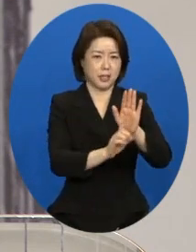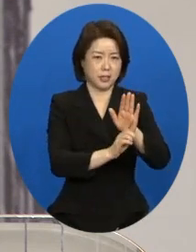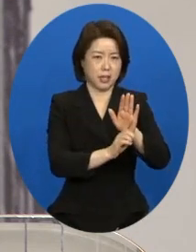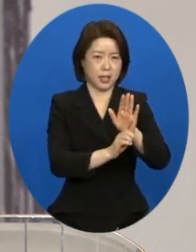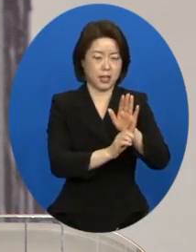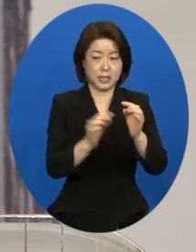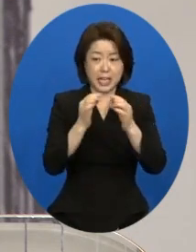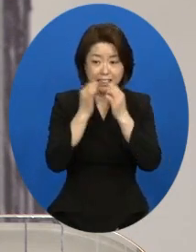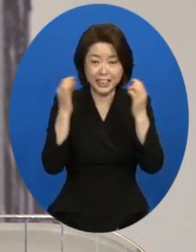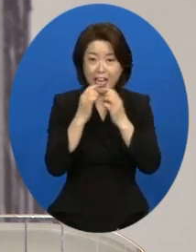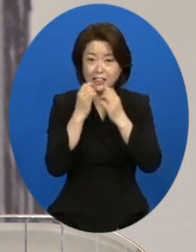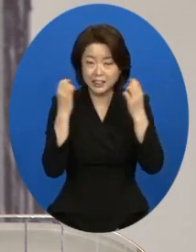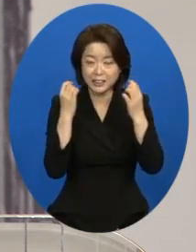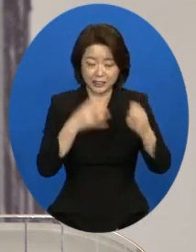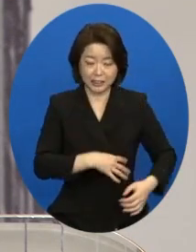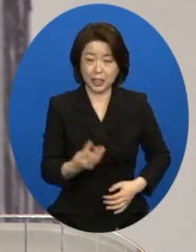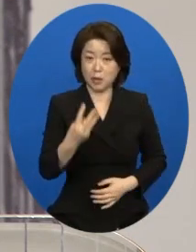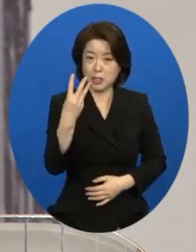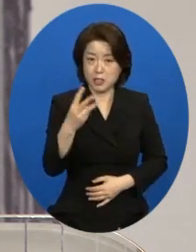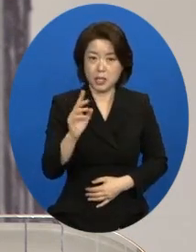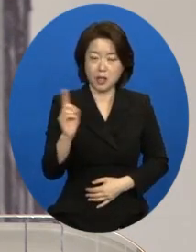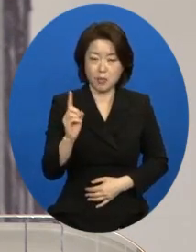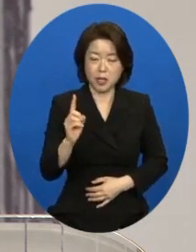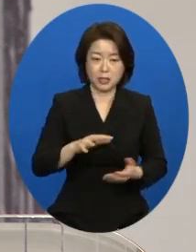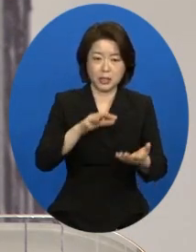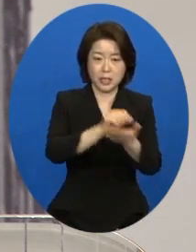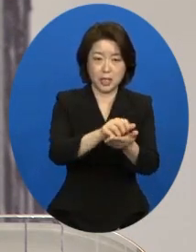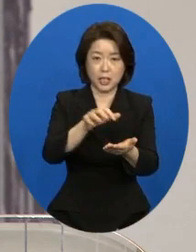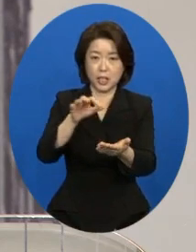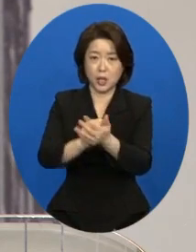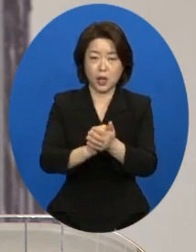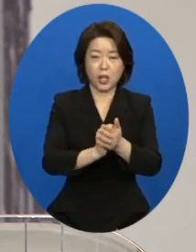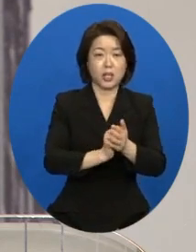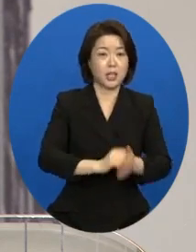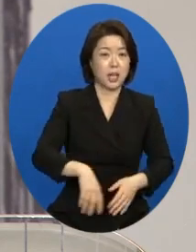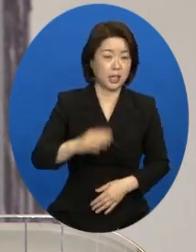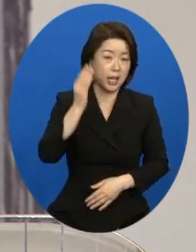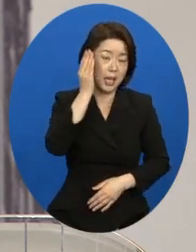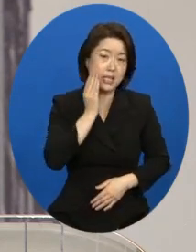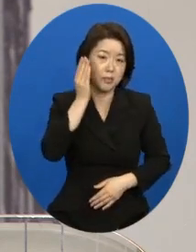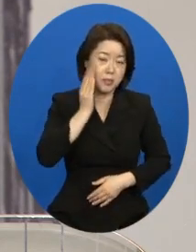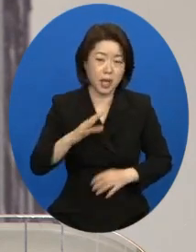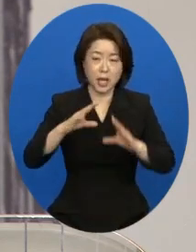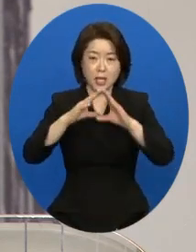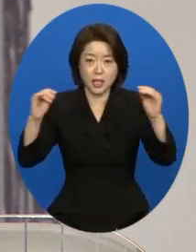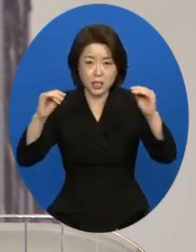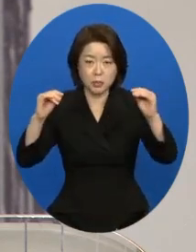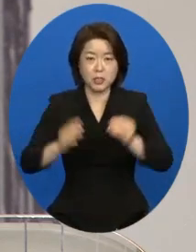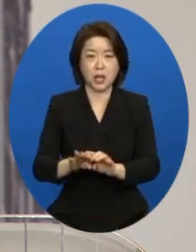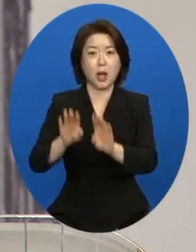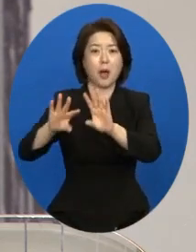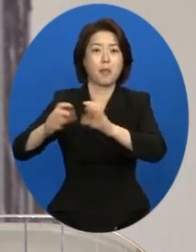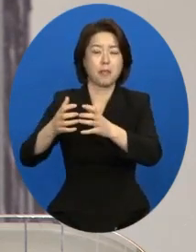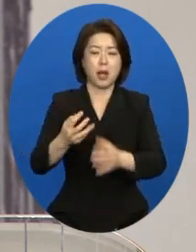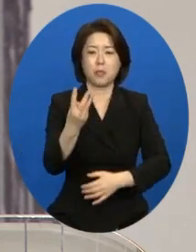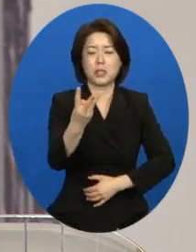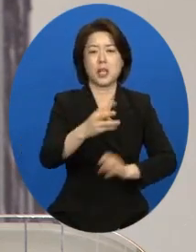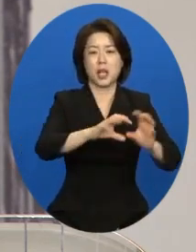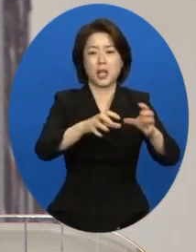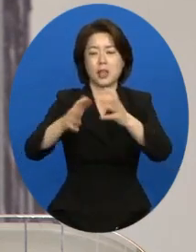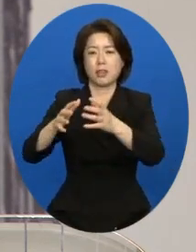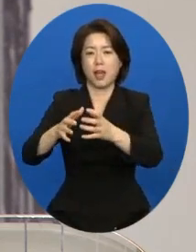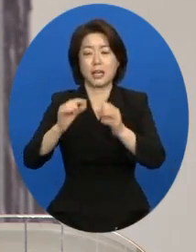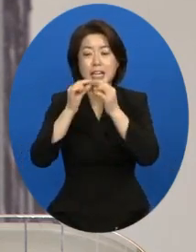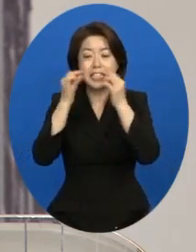개의 갈비뼈는 뭐냐면 그 당시에 그들이 정복했던 리디아, 이집트, 바벨론 이 세 제국을